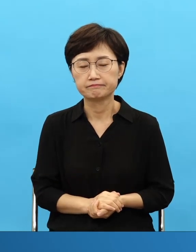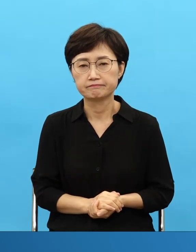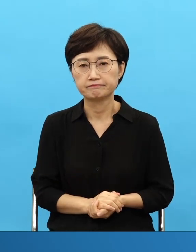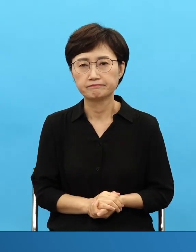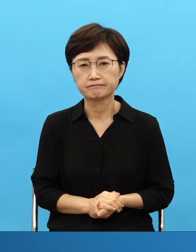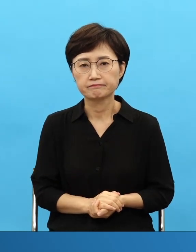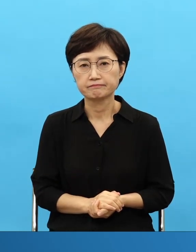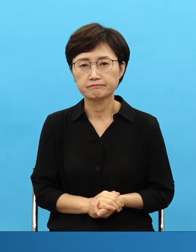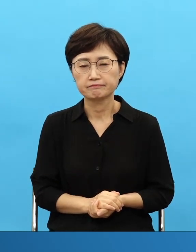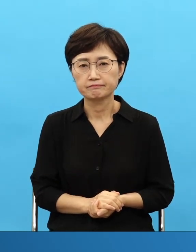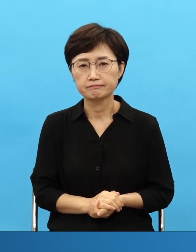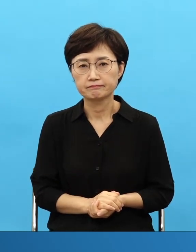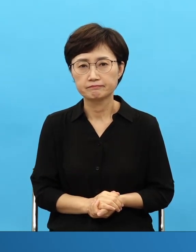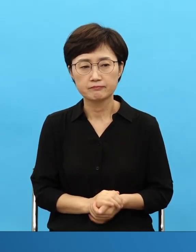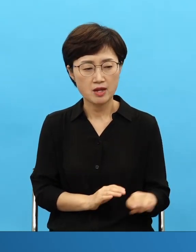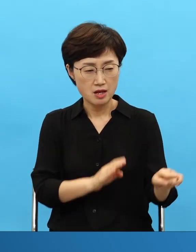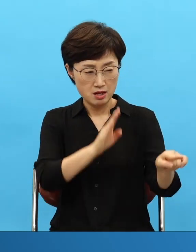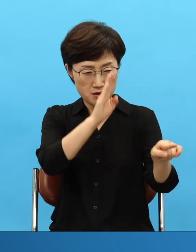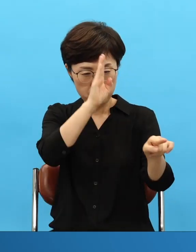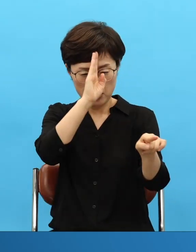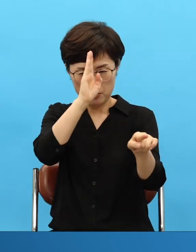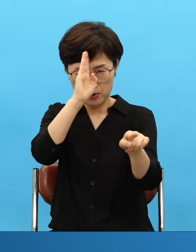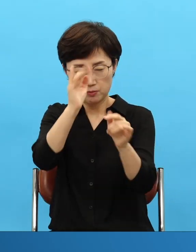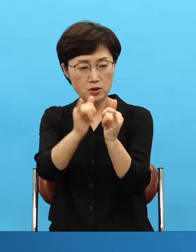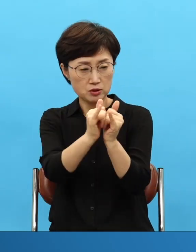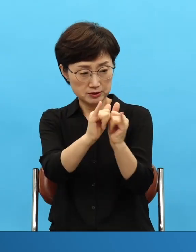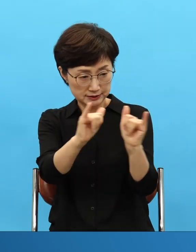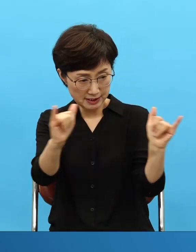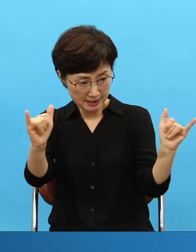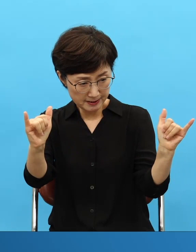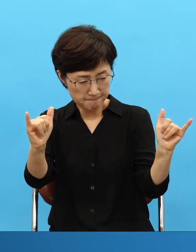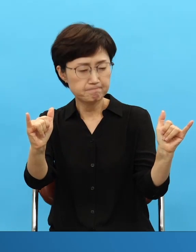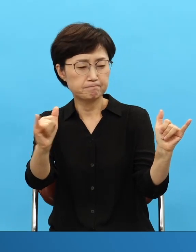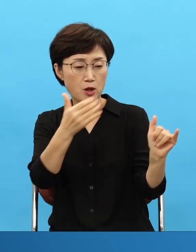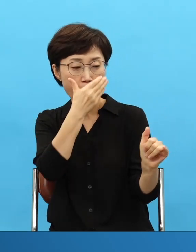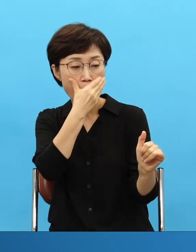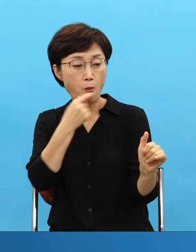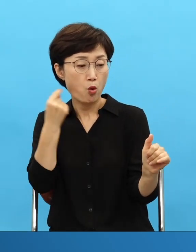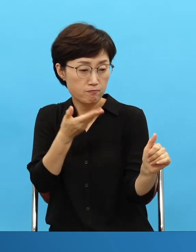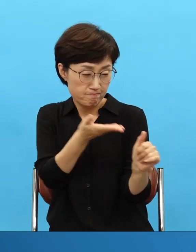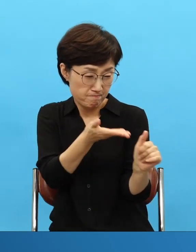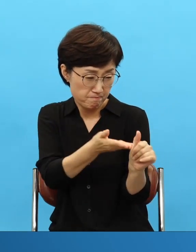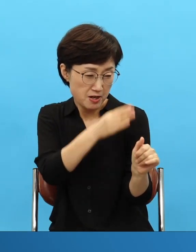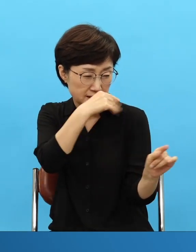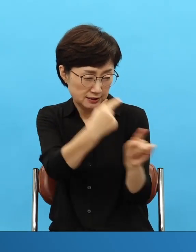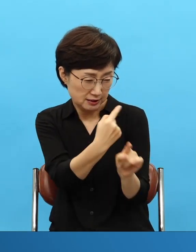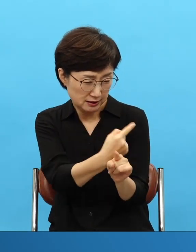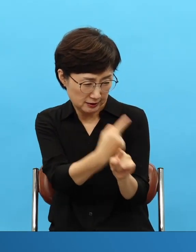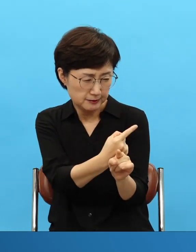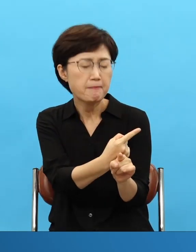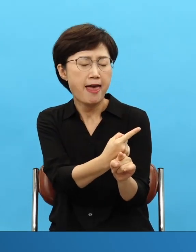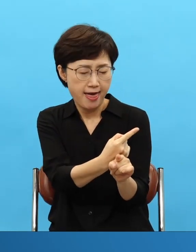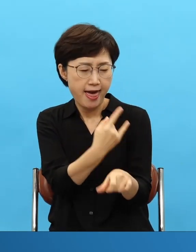많은 병든 자 치유해야 되겠다. And I must bring healing to the many people who are